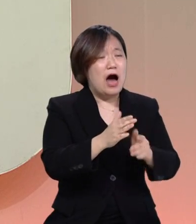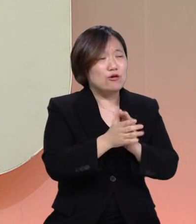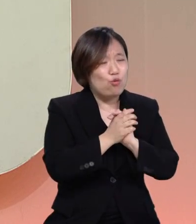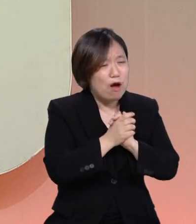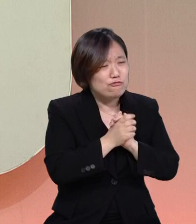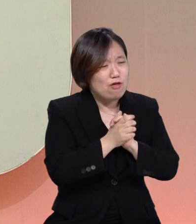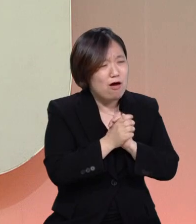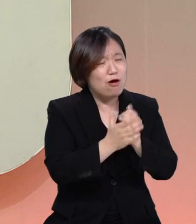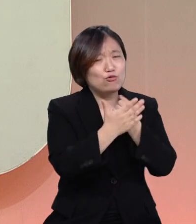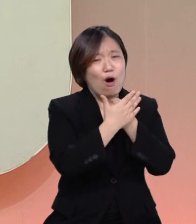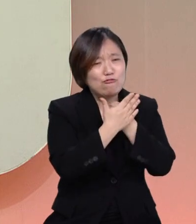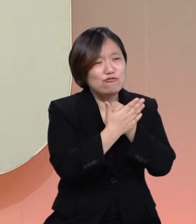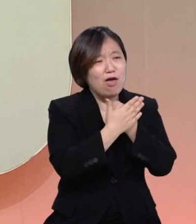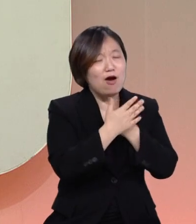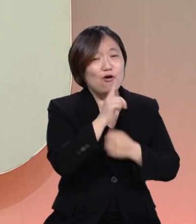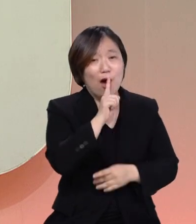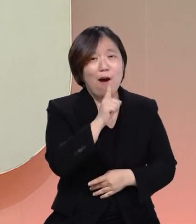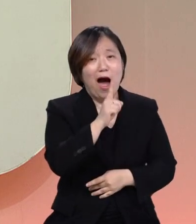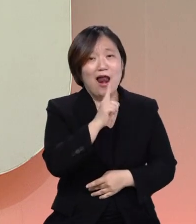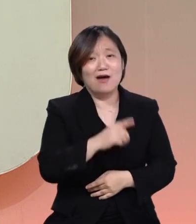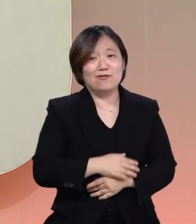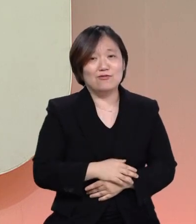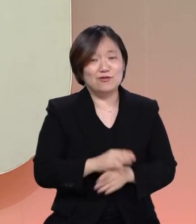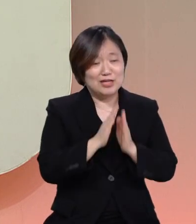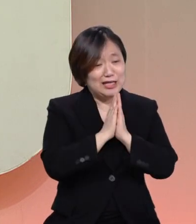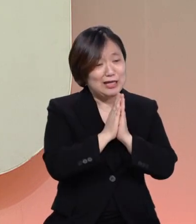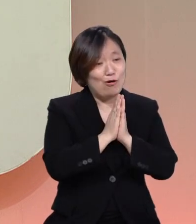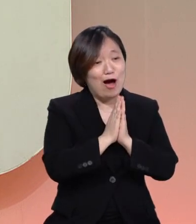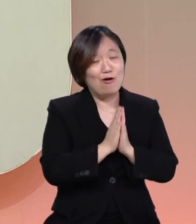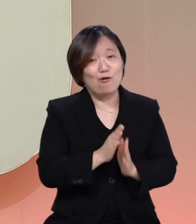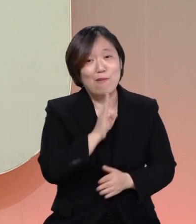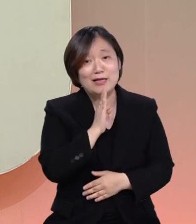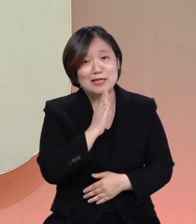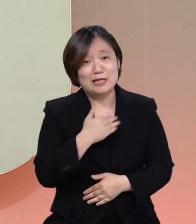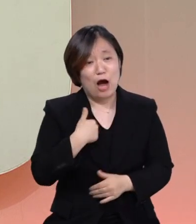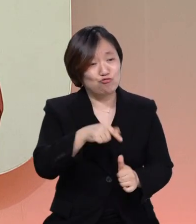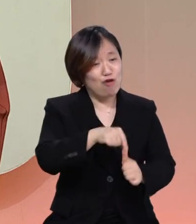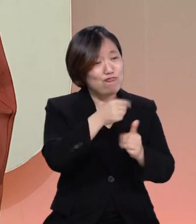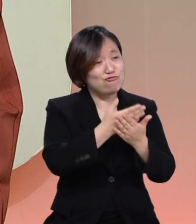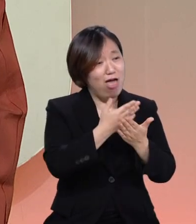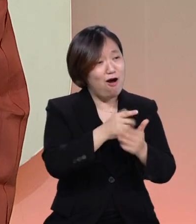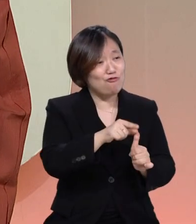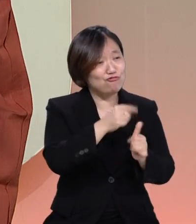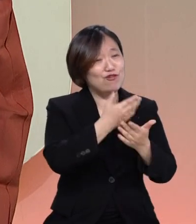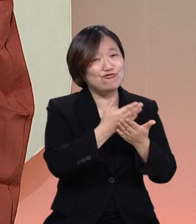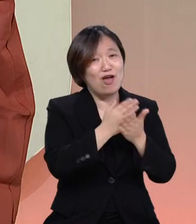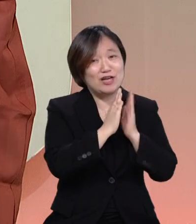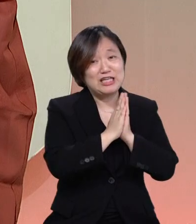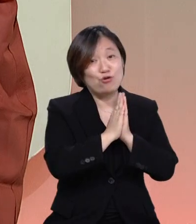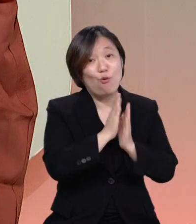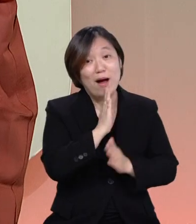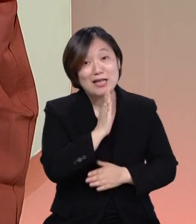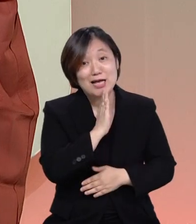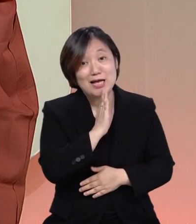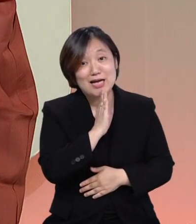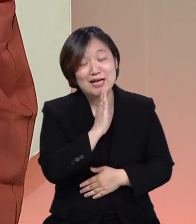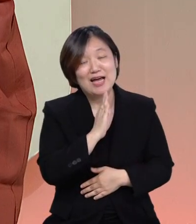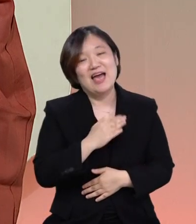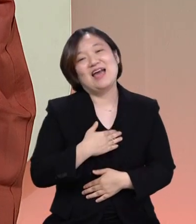제발 도와주세요 하고 자기가 알고 있는 신들은 다 부르면서 살려주세요 살려주세요 하는게